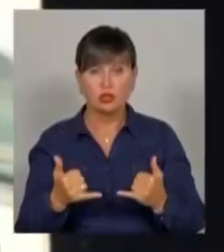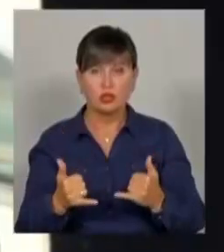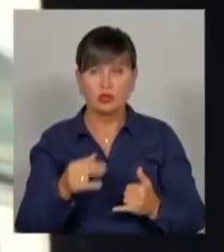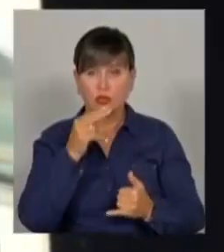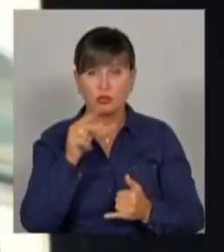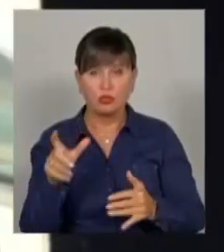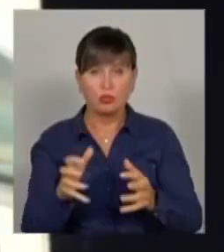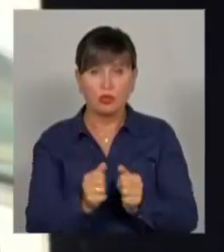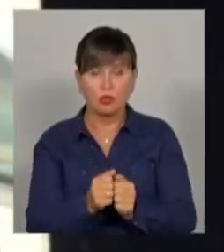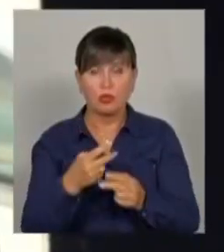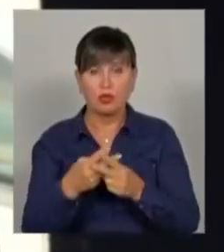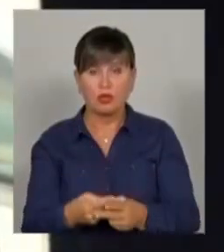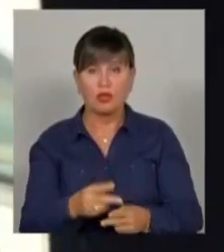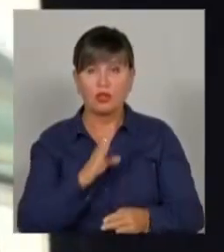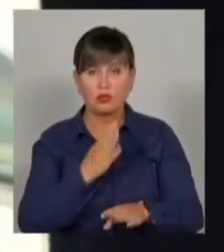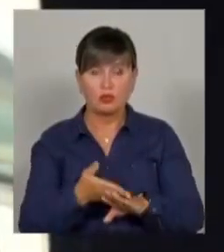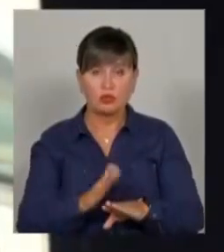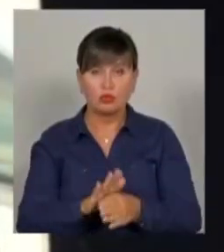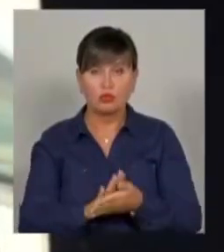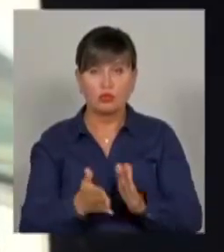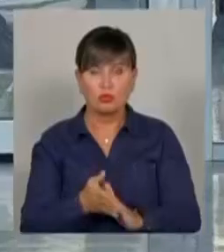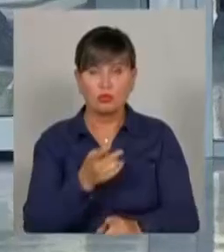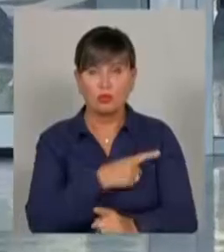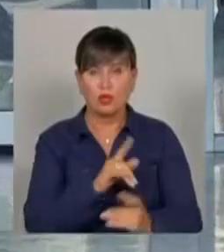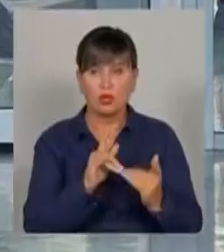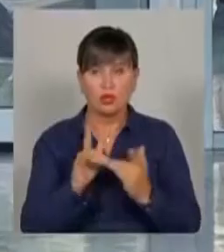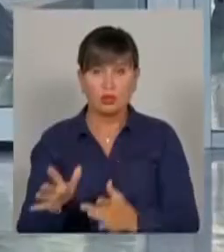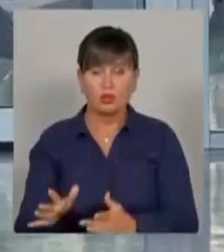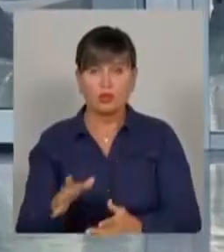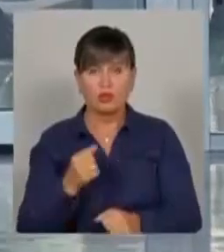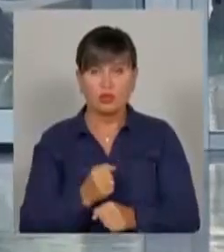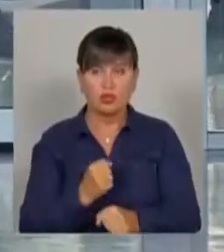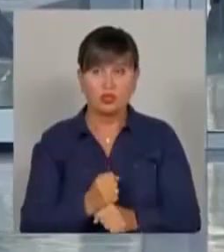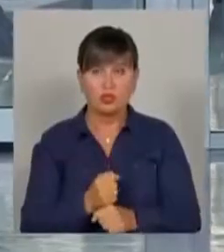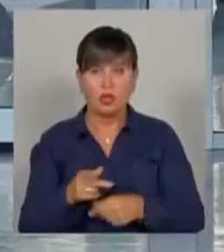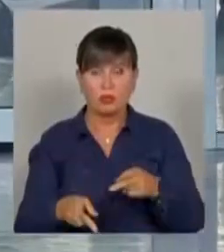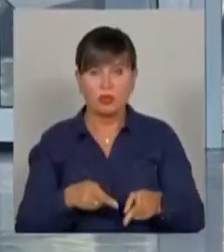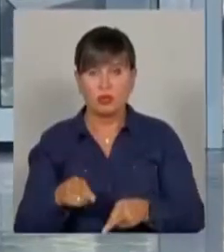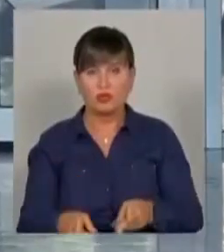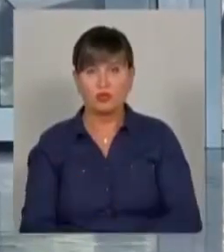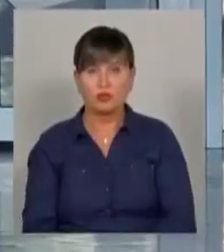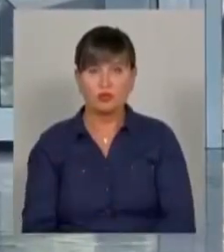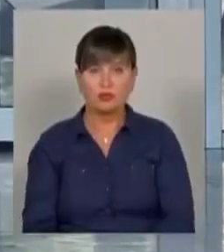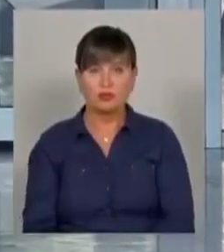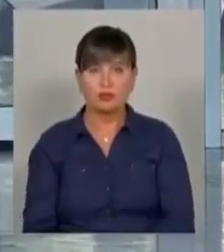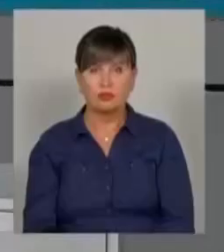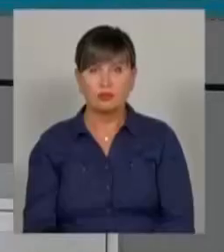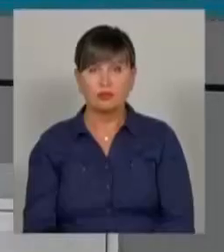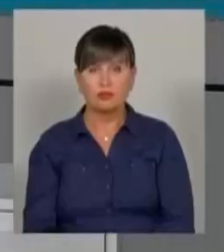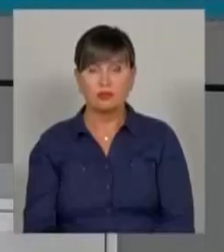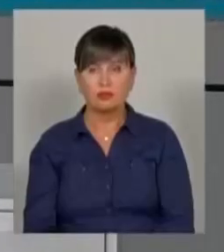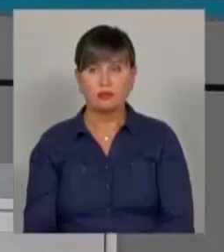находится под стражей. Девочки в тяжелом состоянии доставлены в больницу. Им сделали операцию.